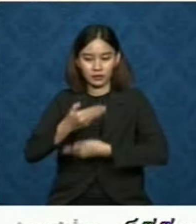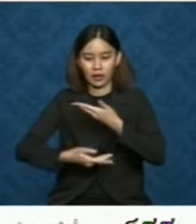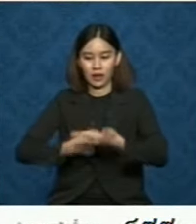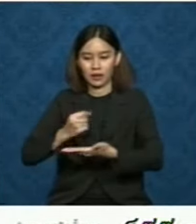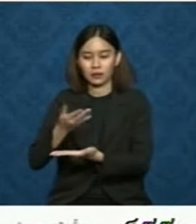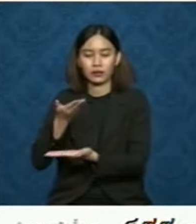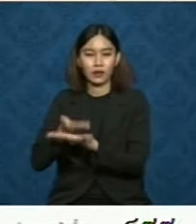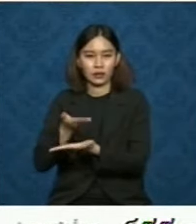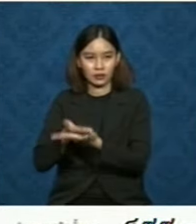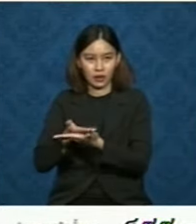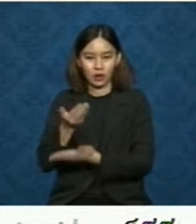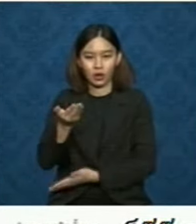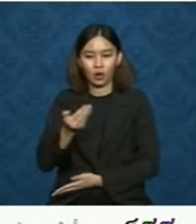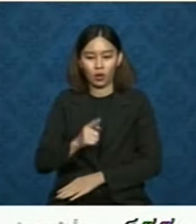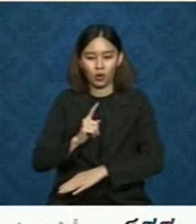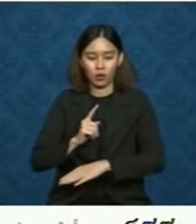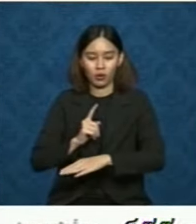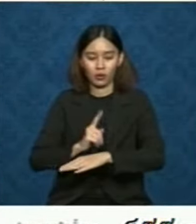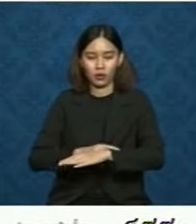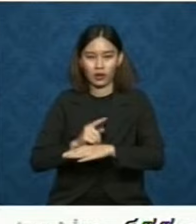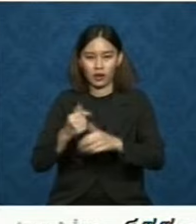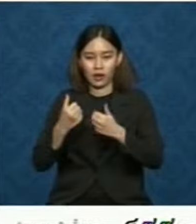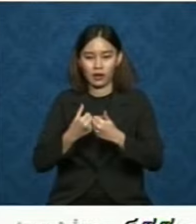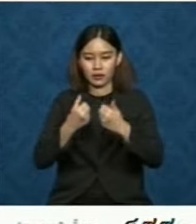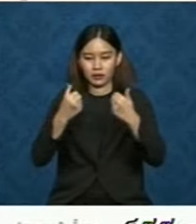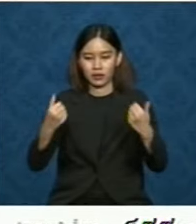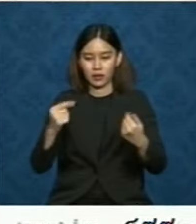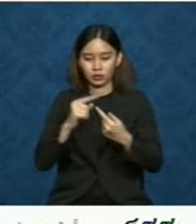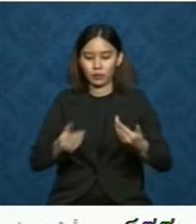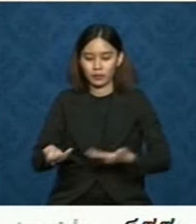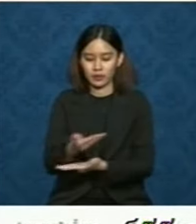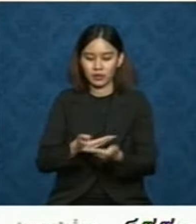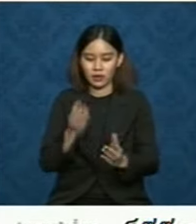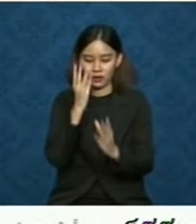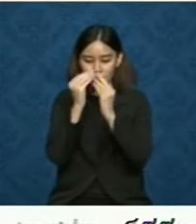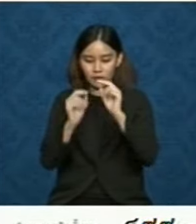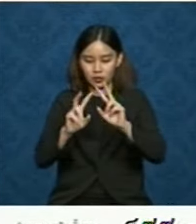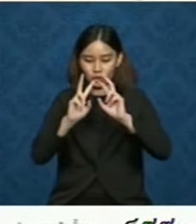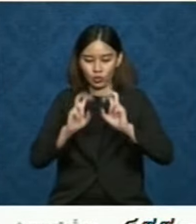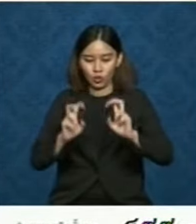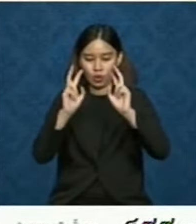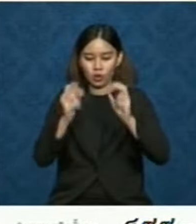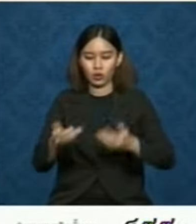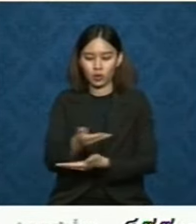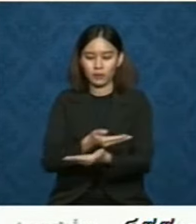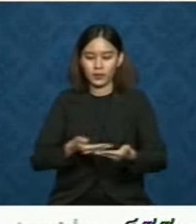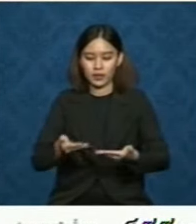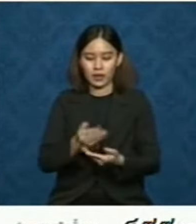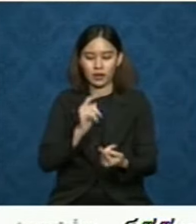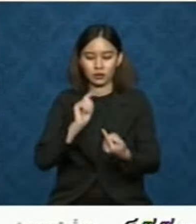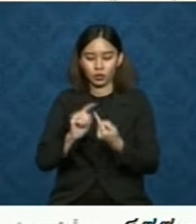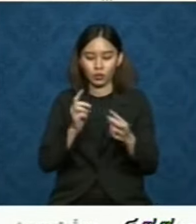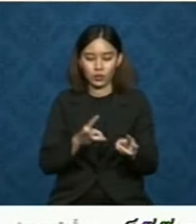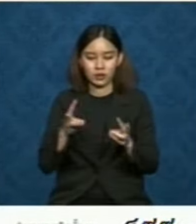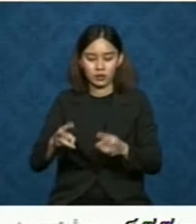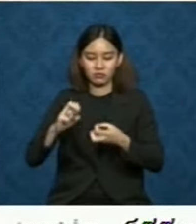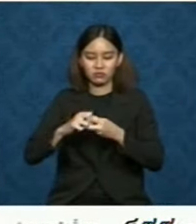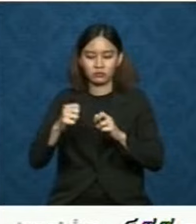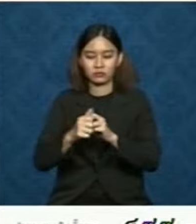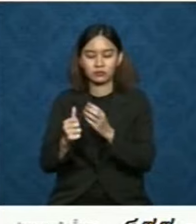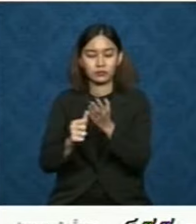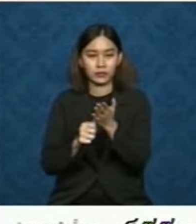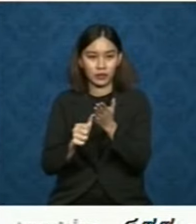เงินก่อขยายระยะเวลาการพิจารณาศึกษายติพิจารณาศึกษาแนวทางแก้ไข